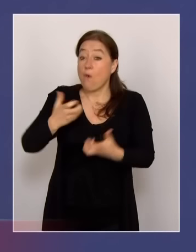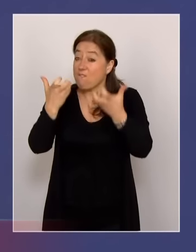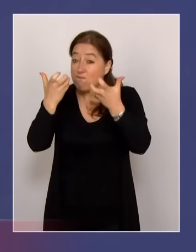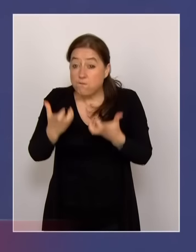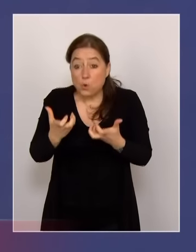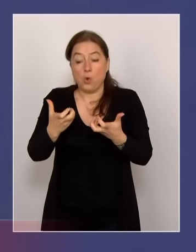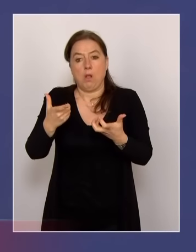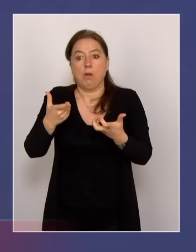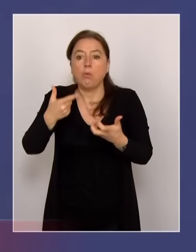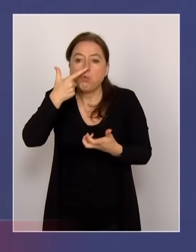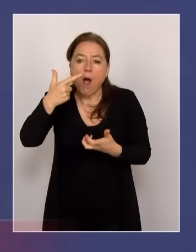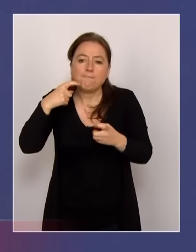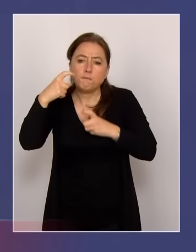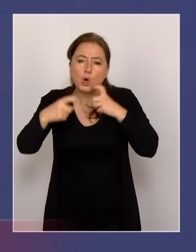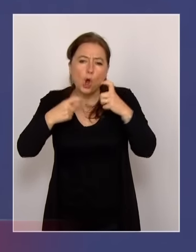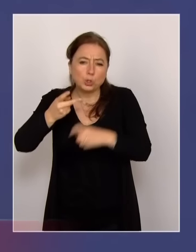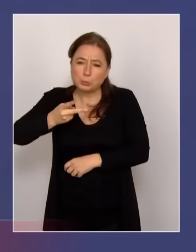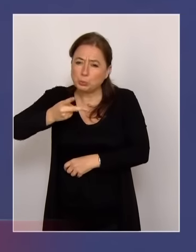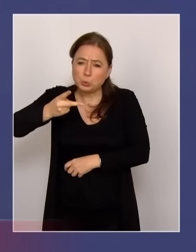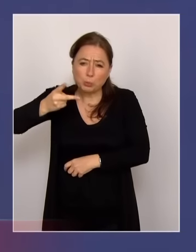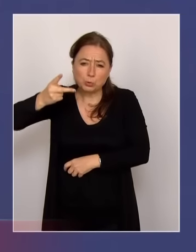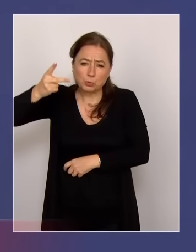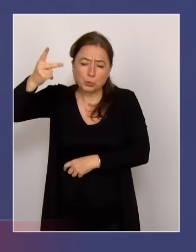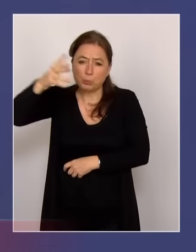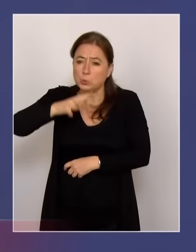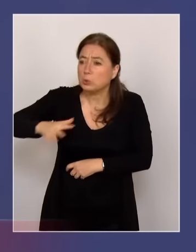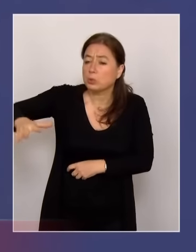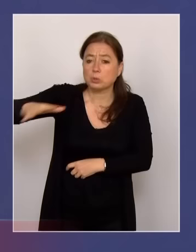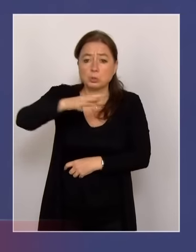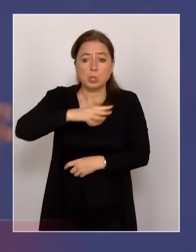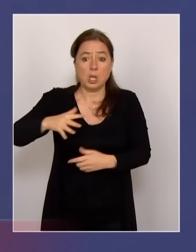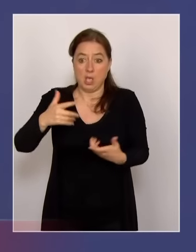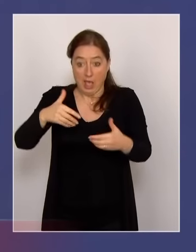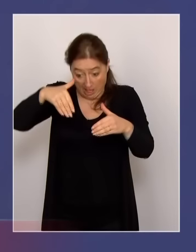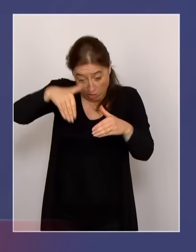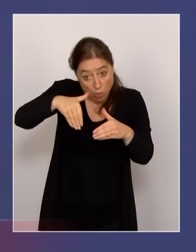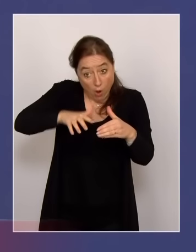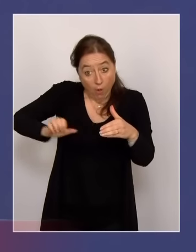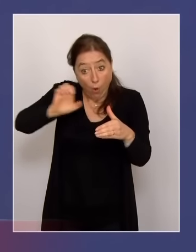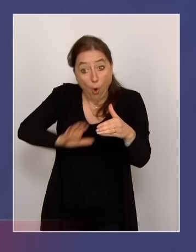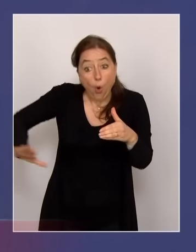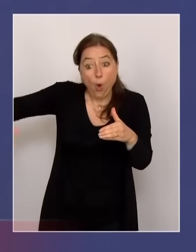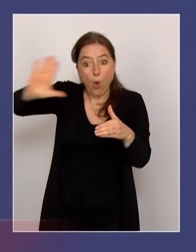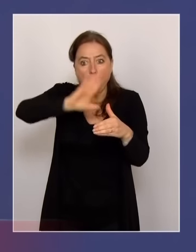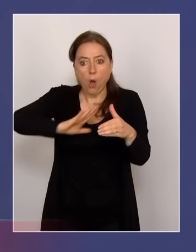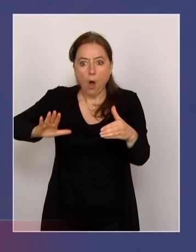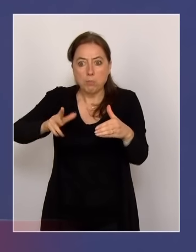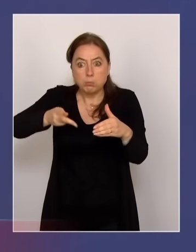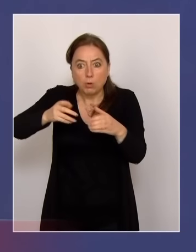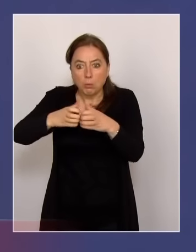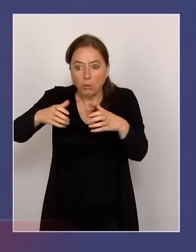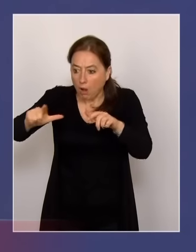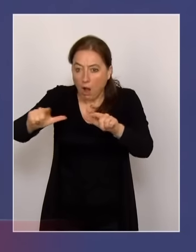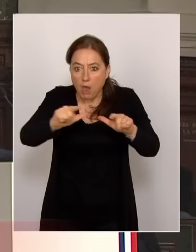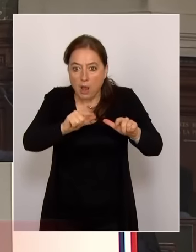à cette escalade de la violence, à cette désinhibition des capacités sur notre continent et au-delà, nous devons nous